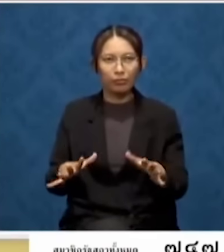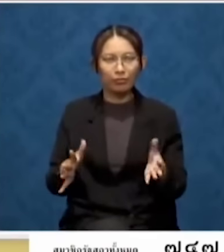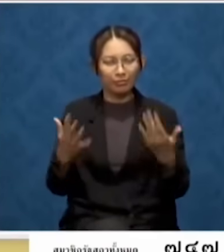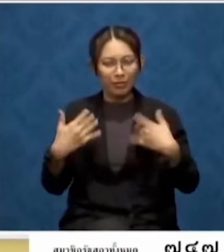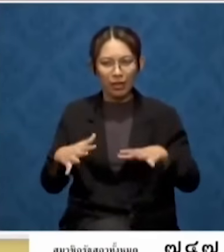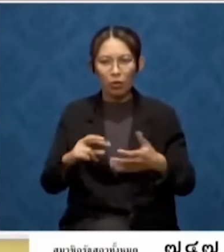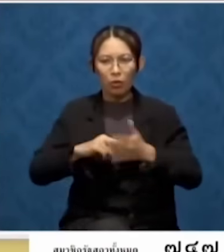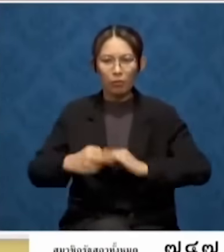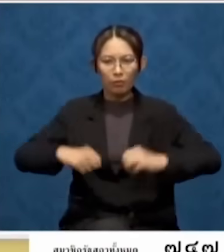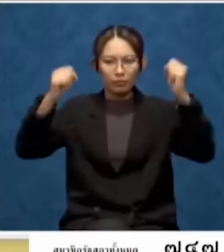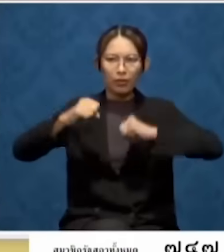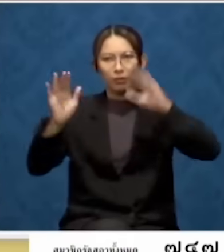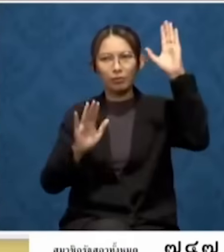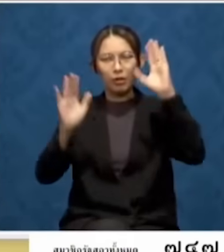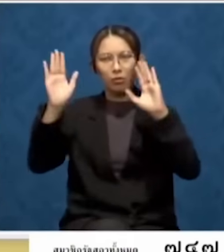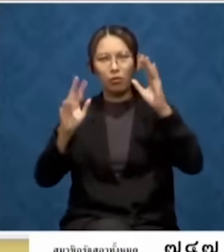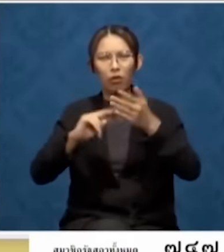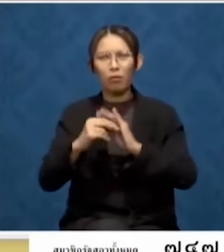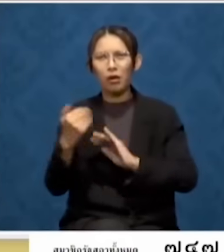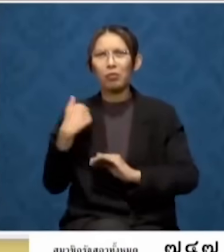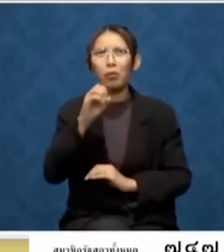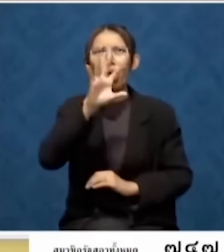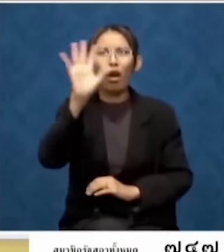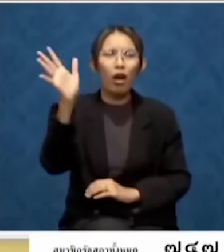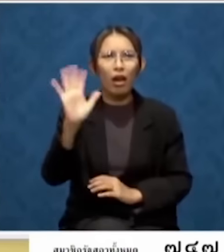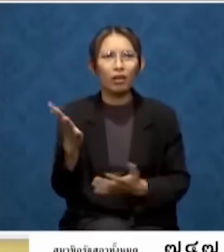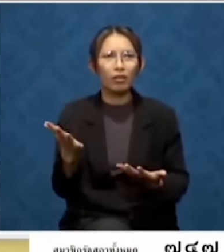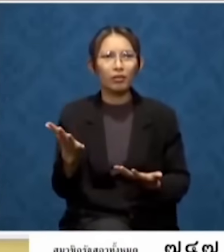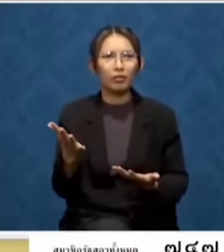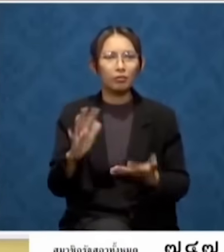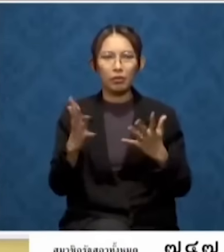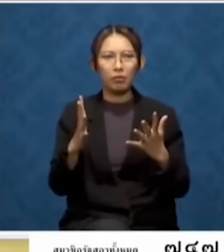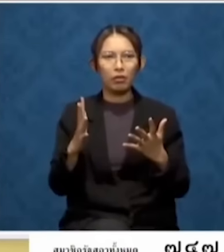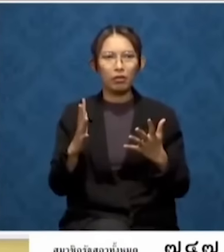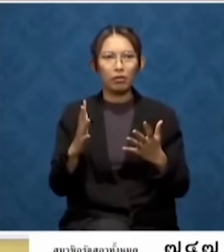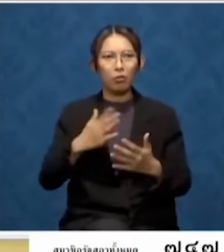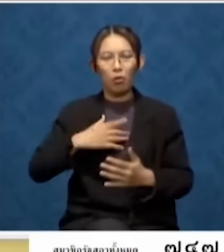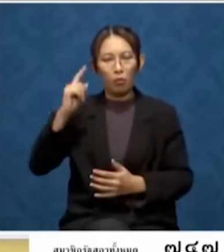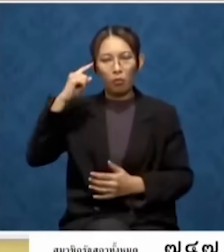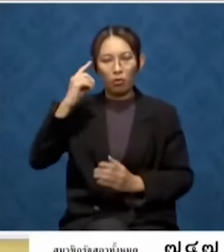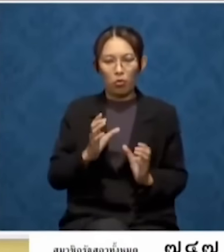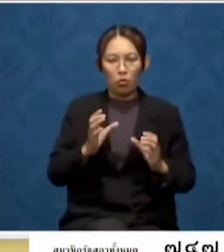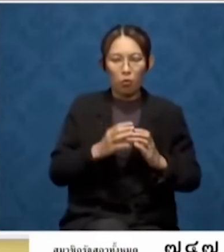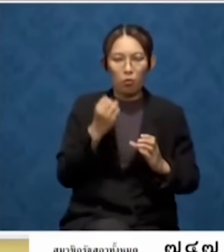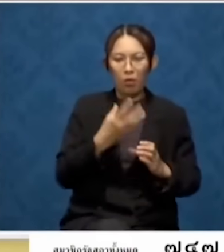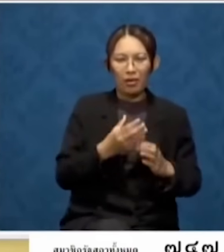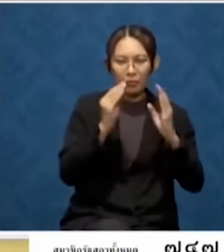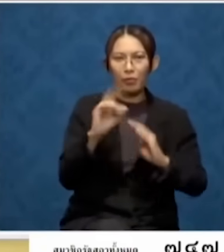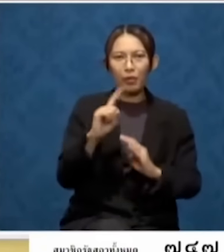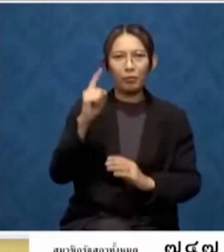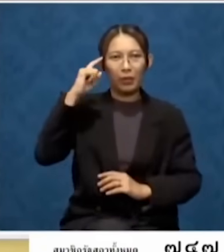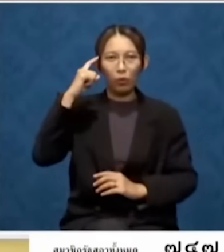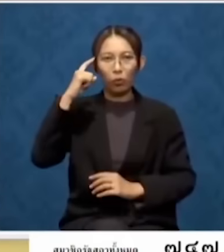ติไม่มีใครประท้วงเลยว่าประธานกำลังจะให้เสียงข้างมากลงมติผมไม่รู้ว่าเสียงข้างมากจะไปอย่างไรครับ